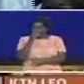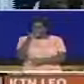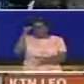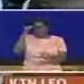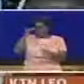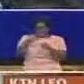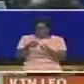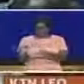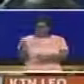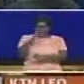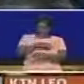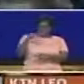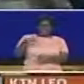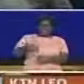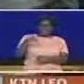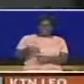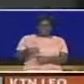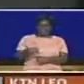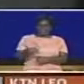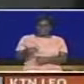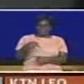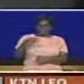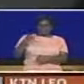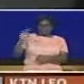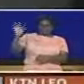siku hii? Mwai Kibaki,